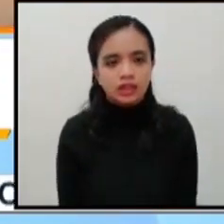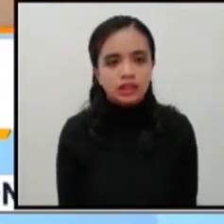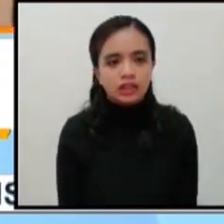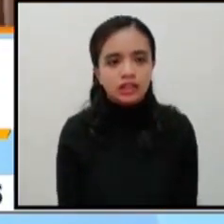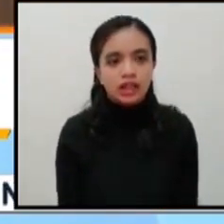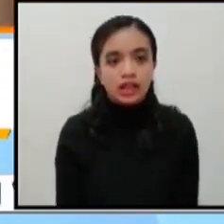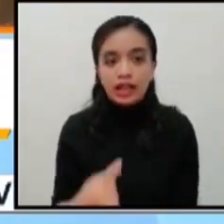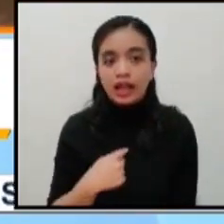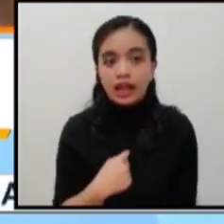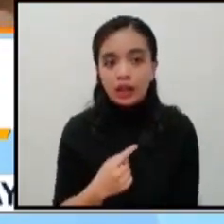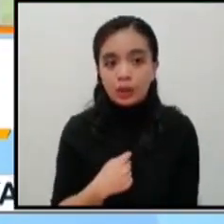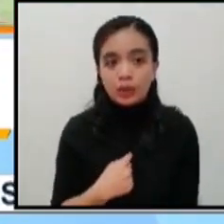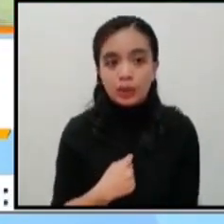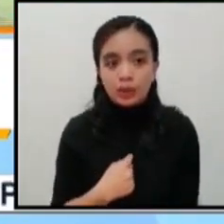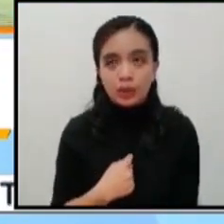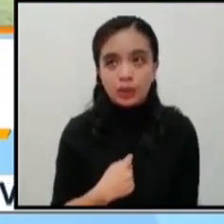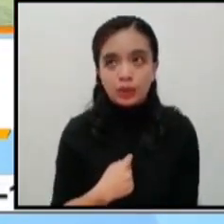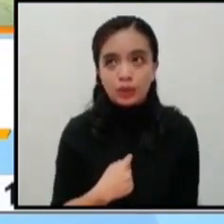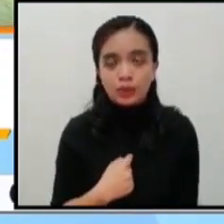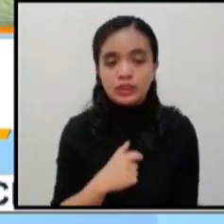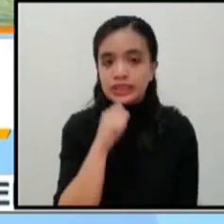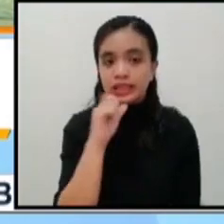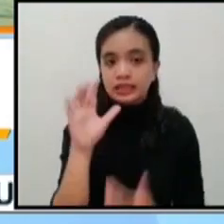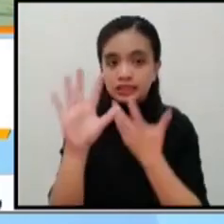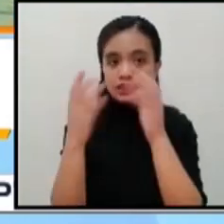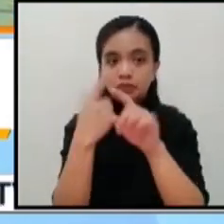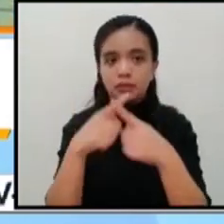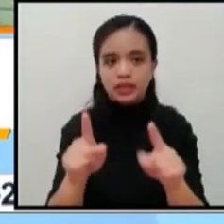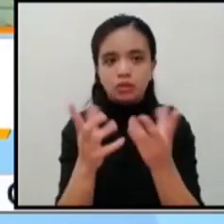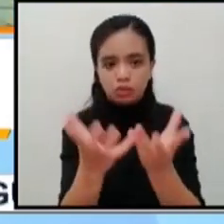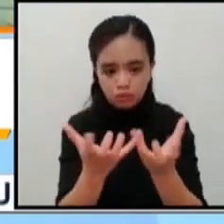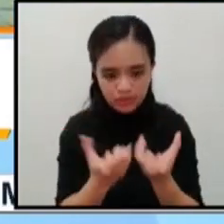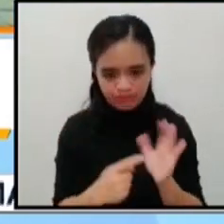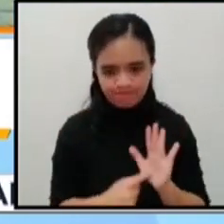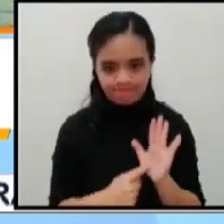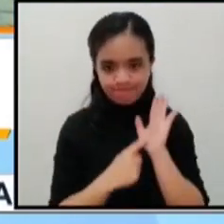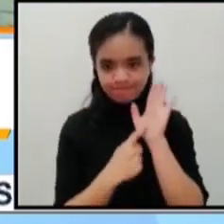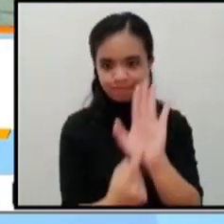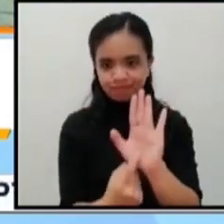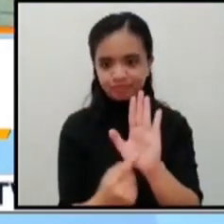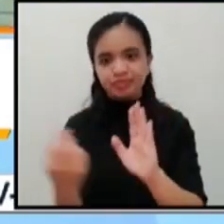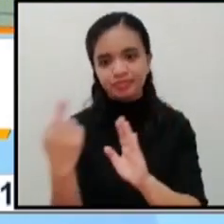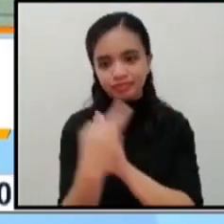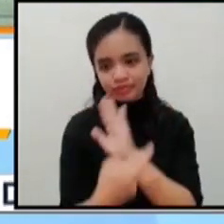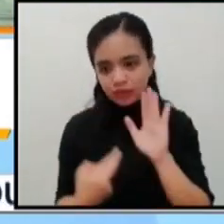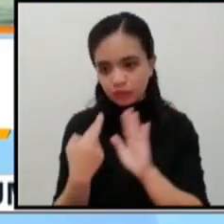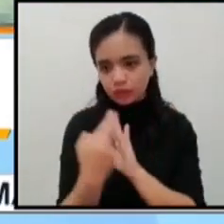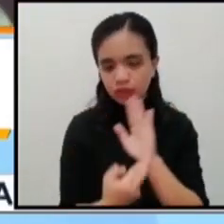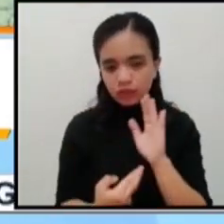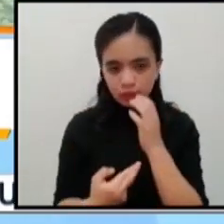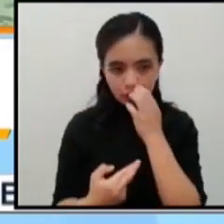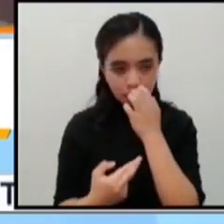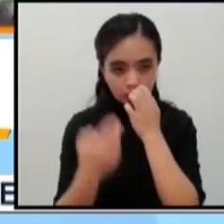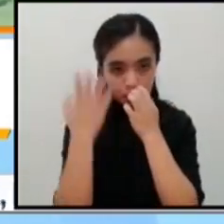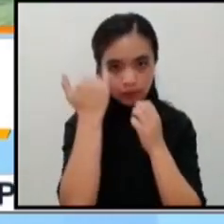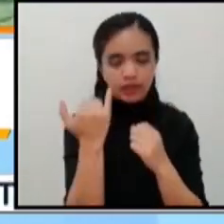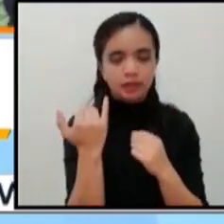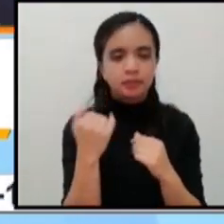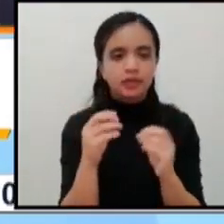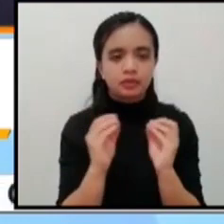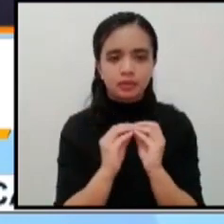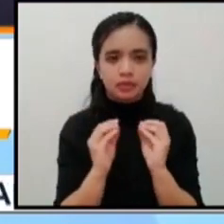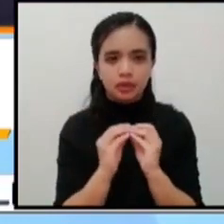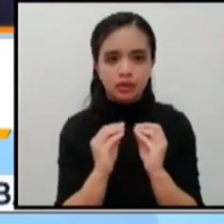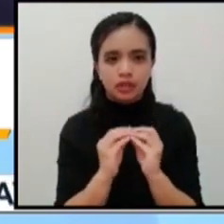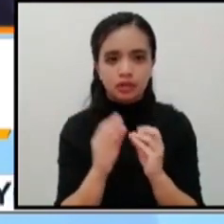hindi ako nandoon, pero gusto kong ilabas yung karakter na yun para mas gumanda pa ang